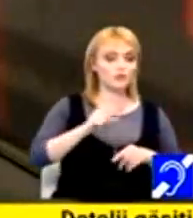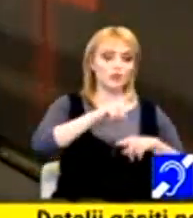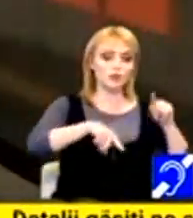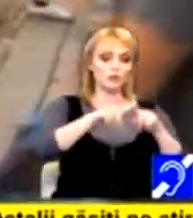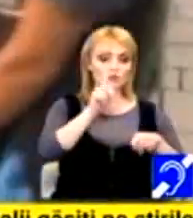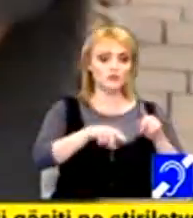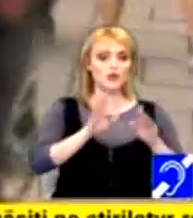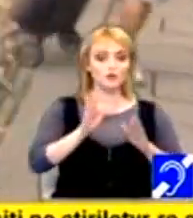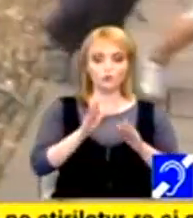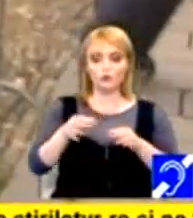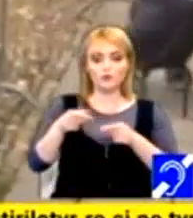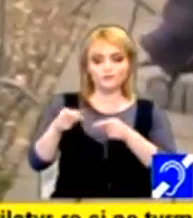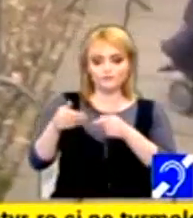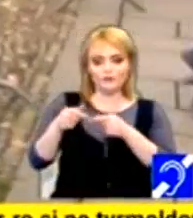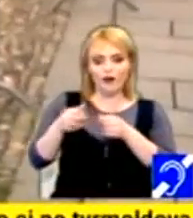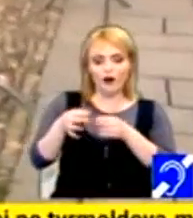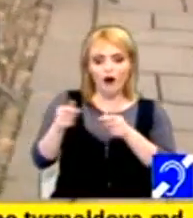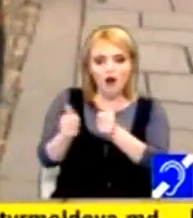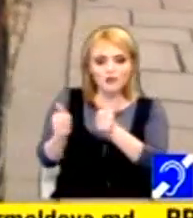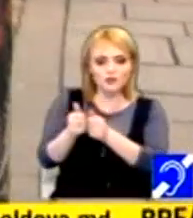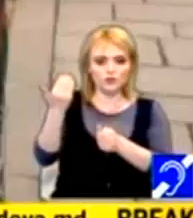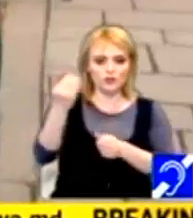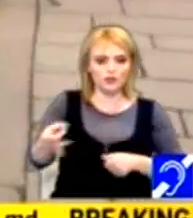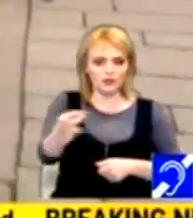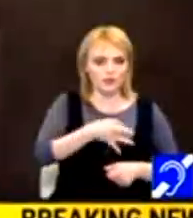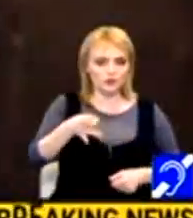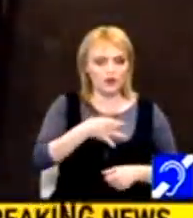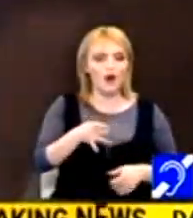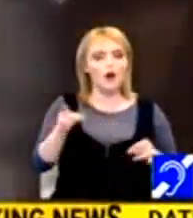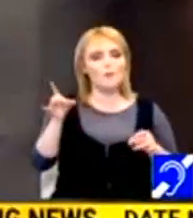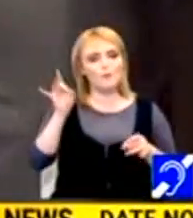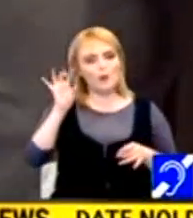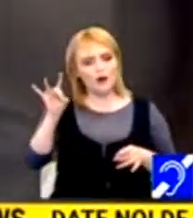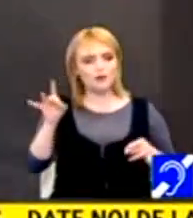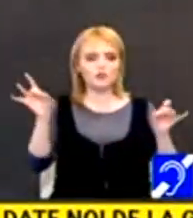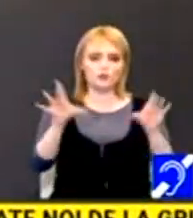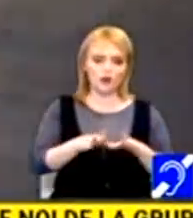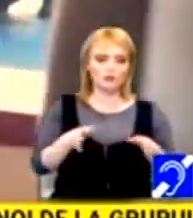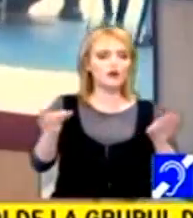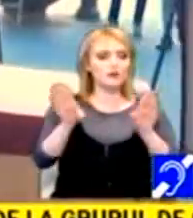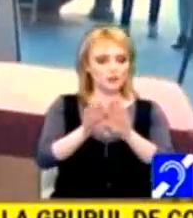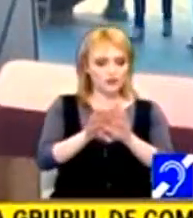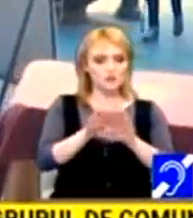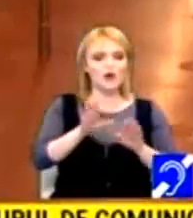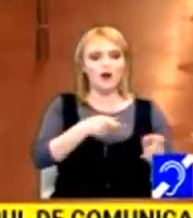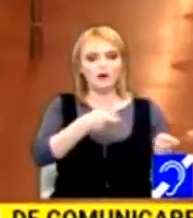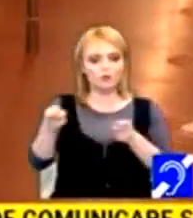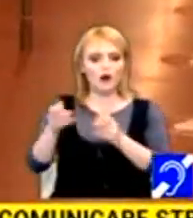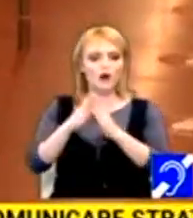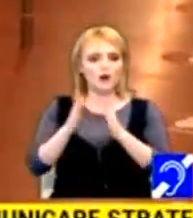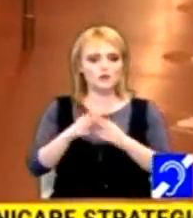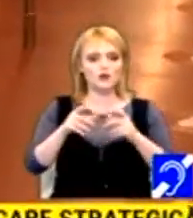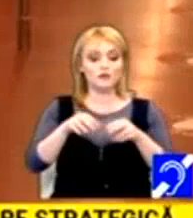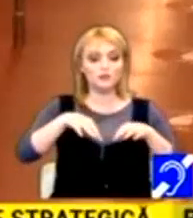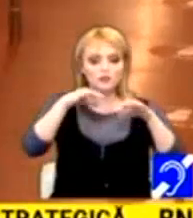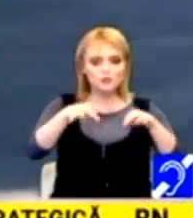numai pe raza localității în care stau. Barurile și restaurantele rămân închise, dar fac livrarea acasă, iar masca medicală e obligatorie